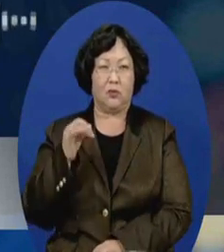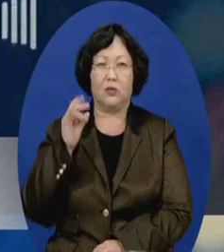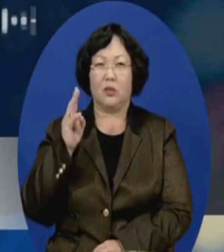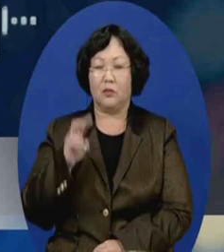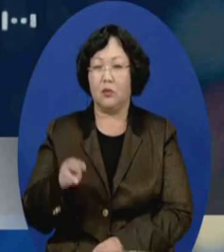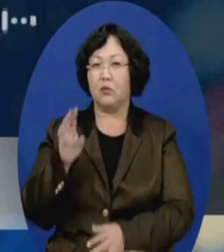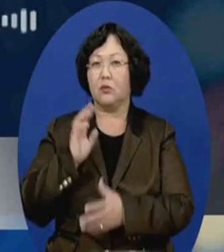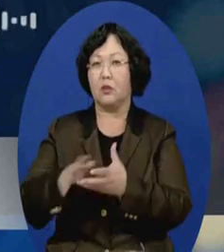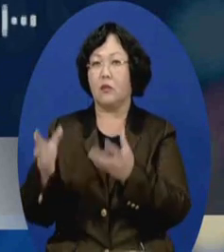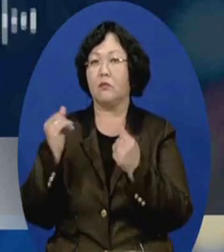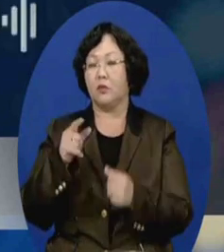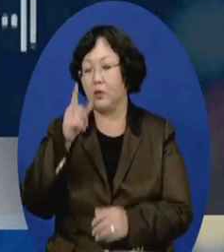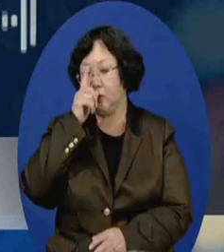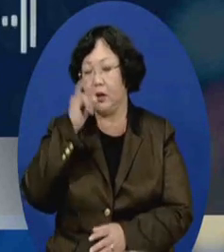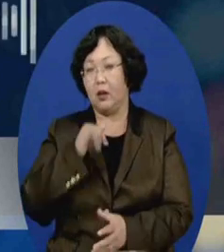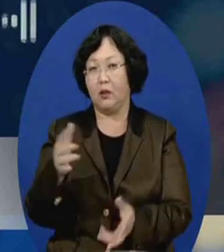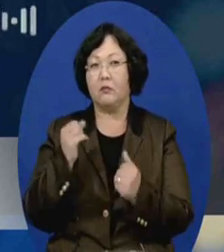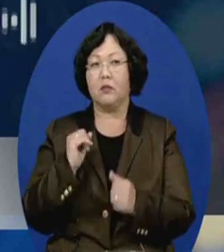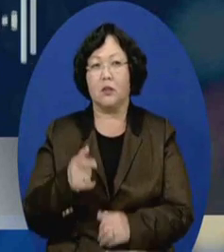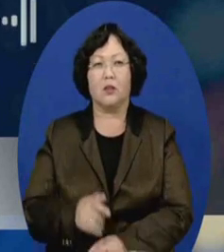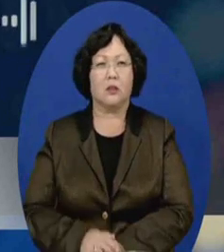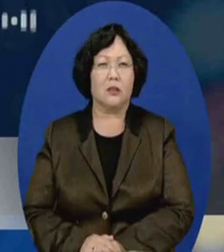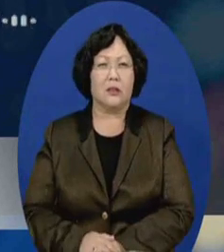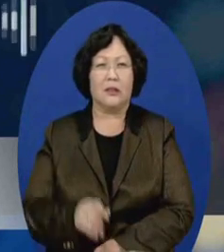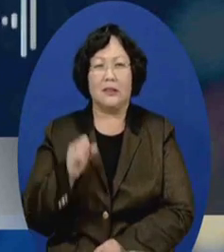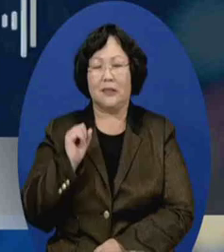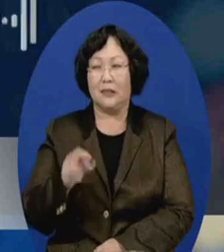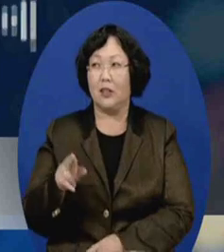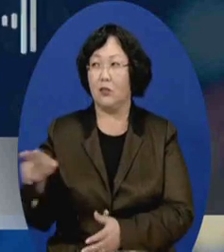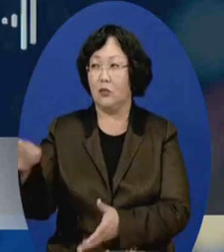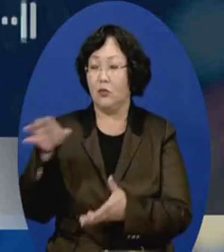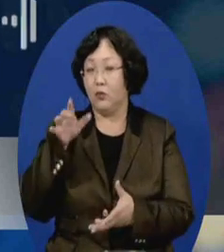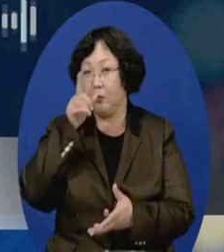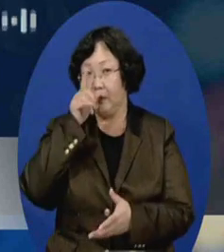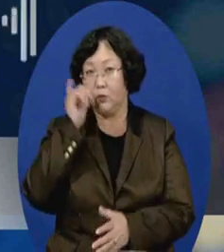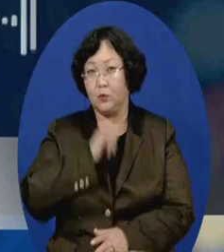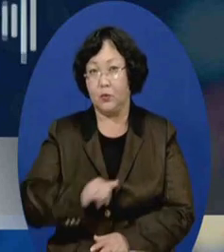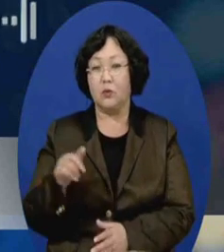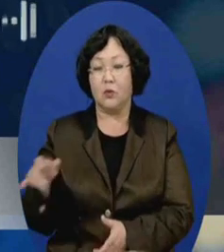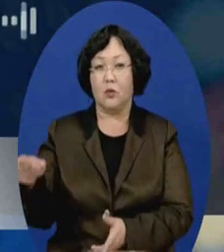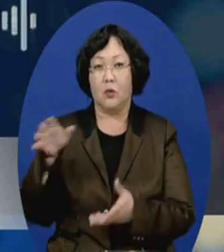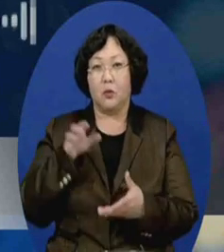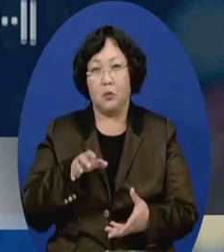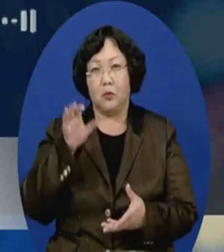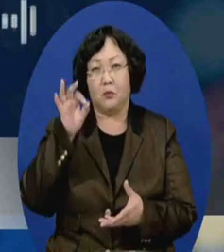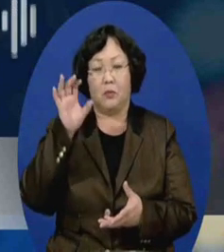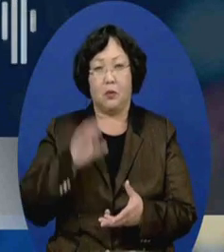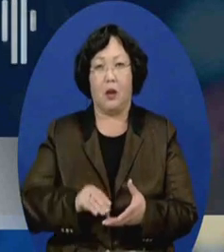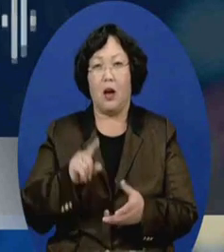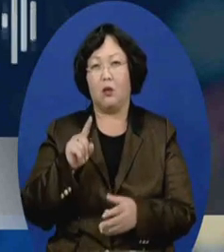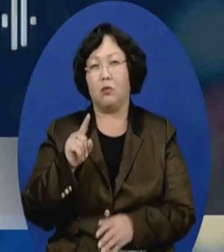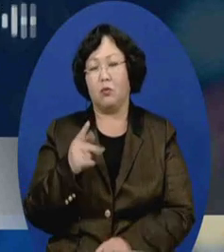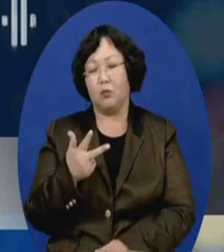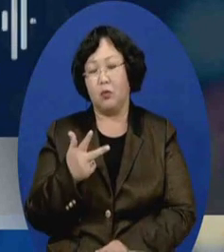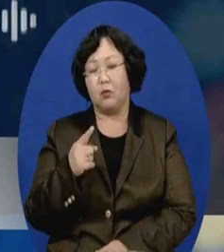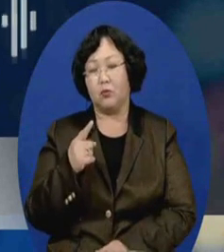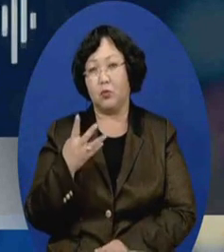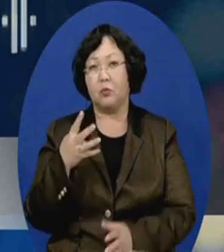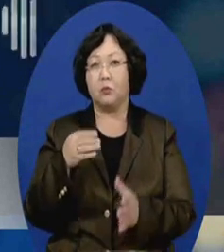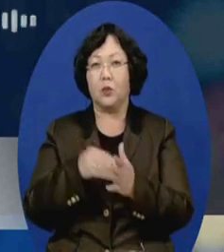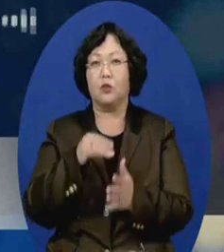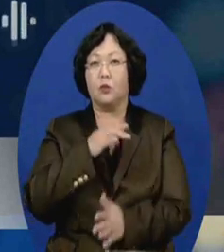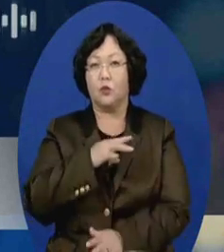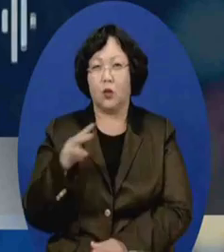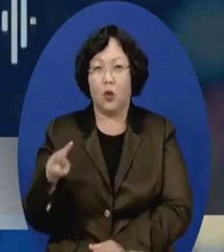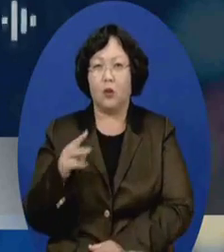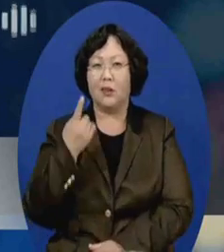байхгүй. Эсвэл гэтэл сайн ингээд нийтлэлтэй багсаад Орос улсын нийтлэлтэй багснаар 13.4 орчим тонныг л авч байгаа.